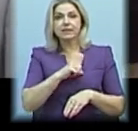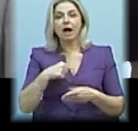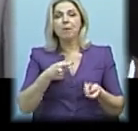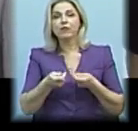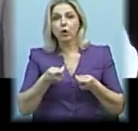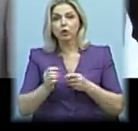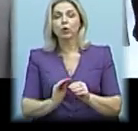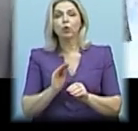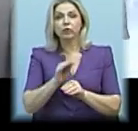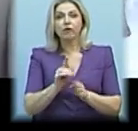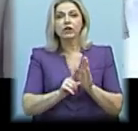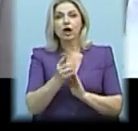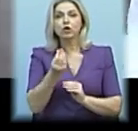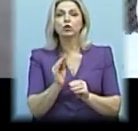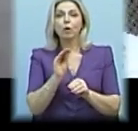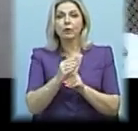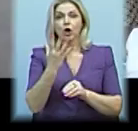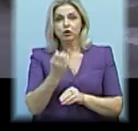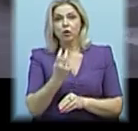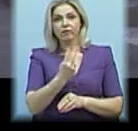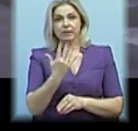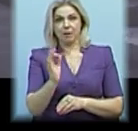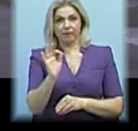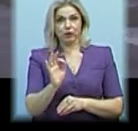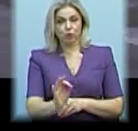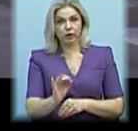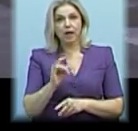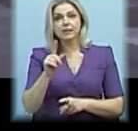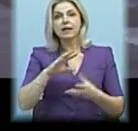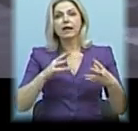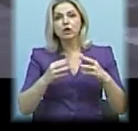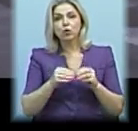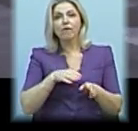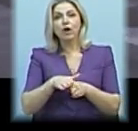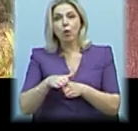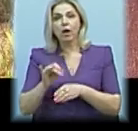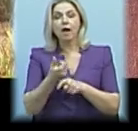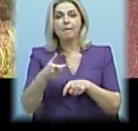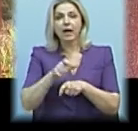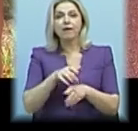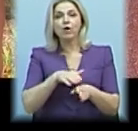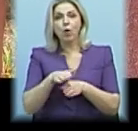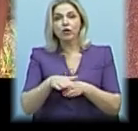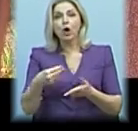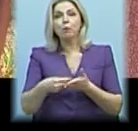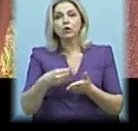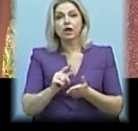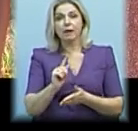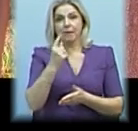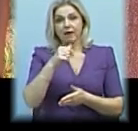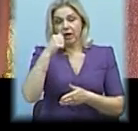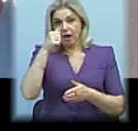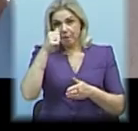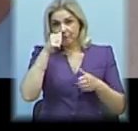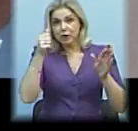самоврядування додатково почали доплачувати ще 25%. І за результатами виконання і перевиконання бюджету першого півріччя,